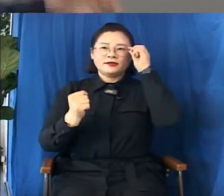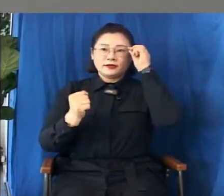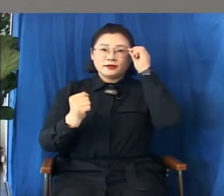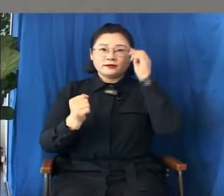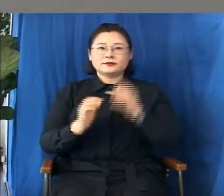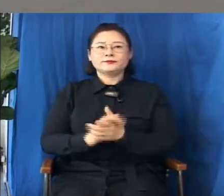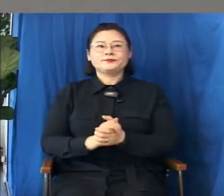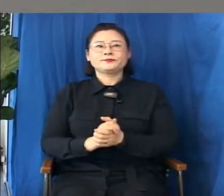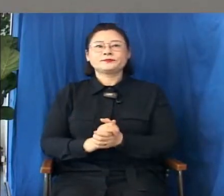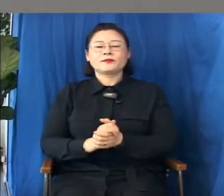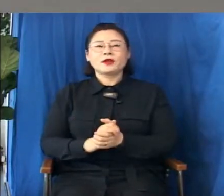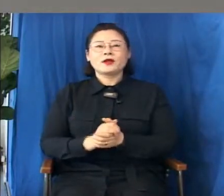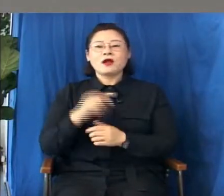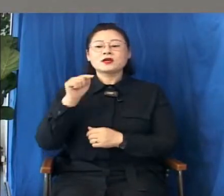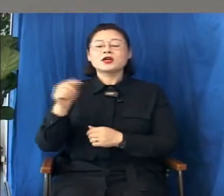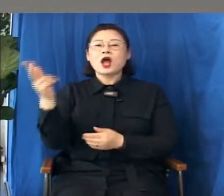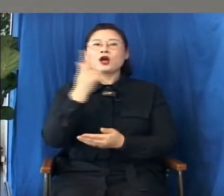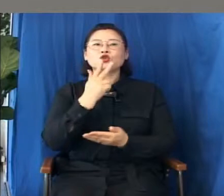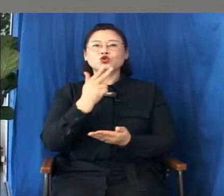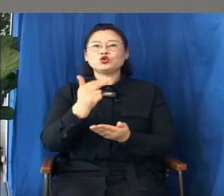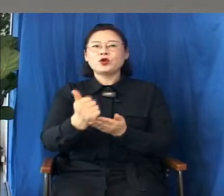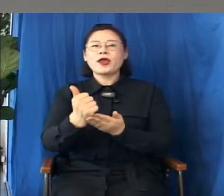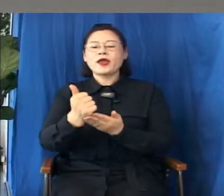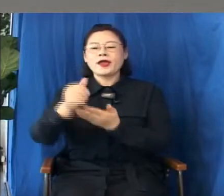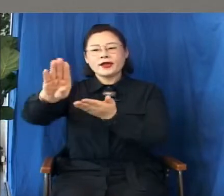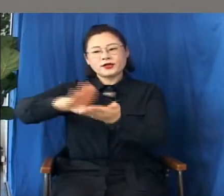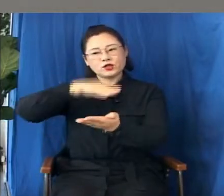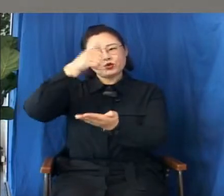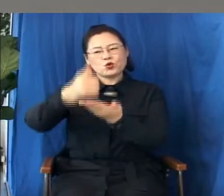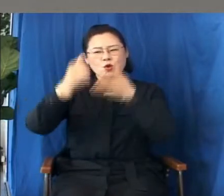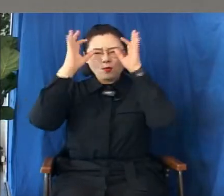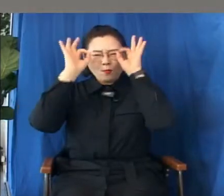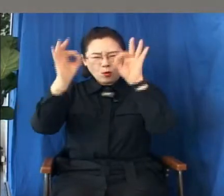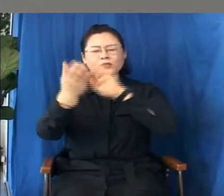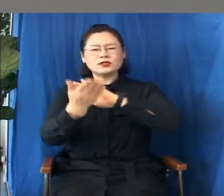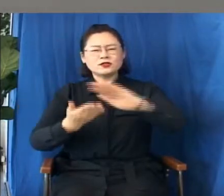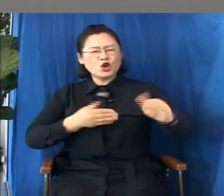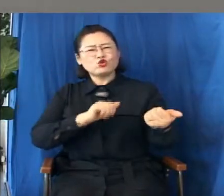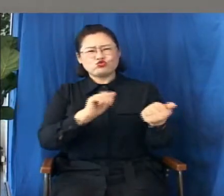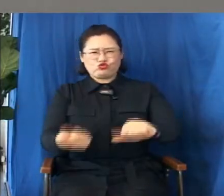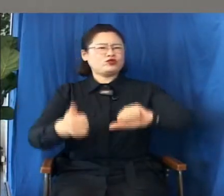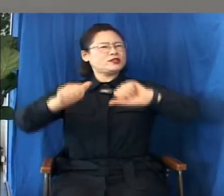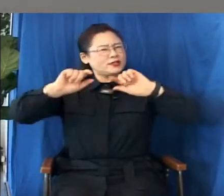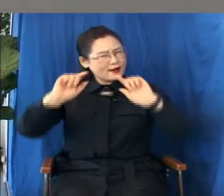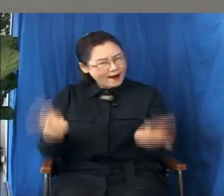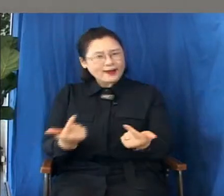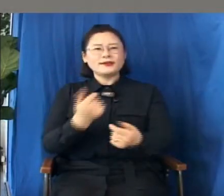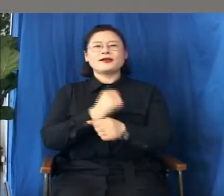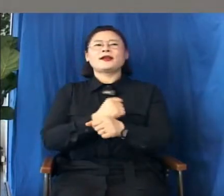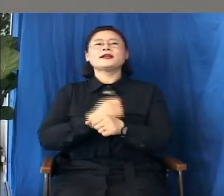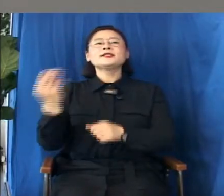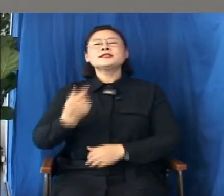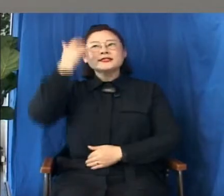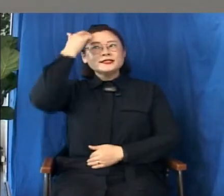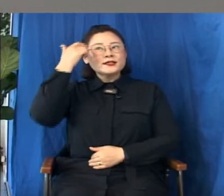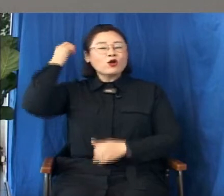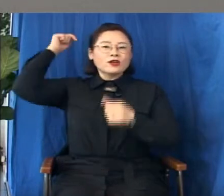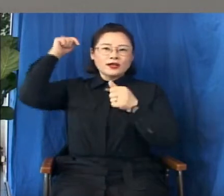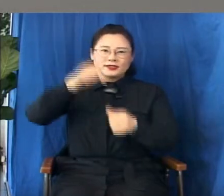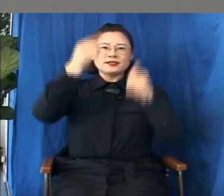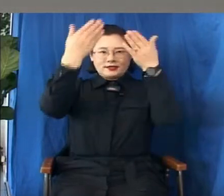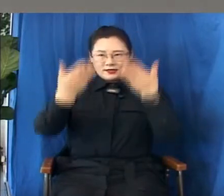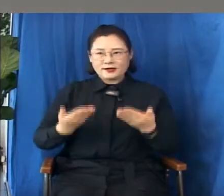거예요. 그가 주의 그리스도를 보기 전에는 죽지 아니하라 하리라 하는 성령의 지시를